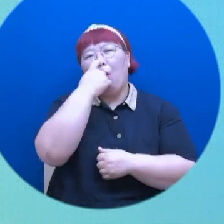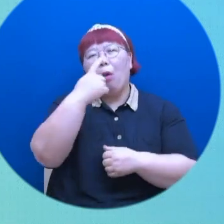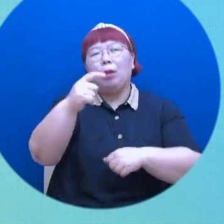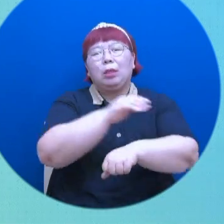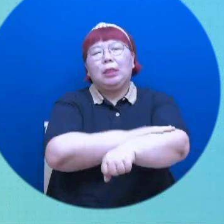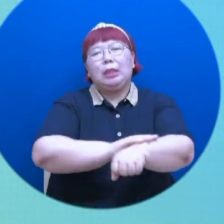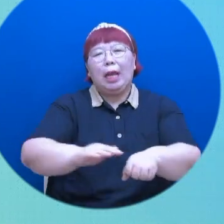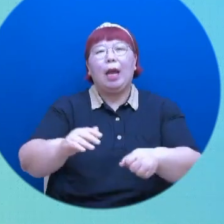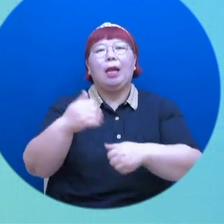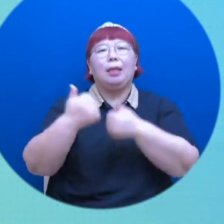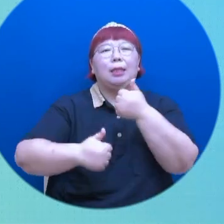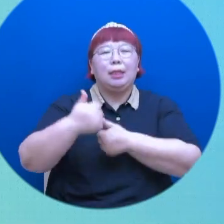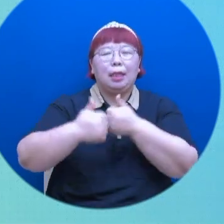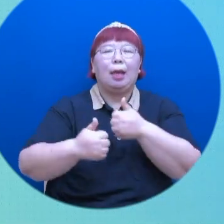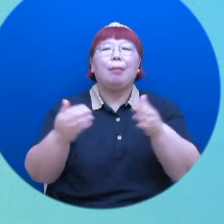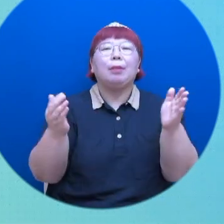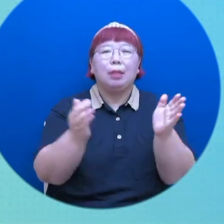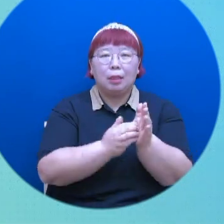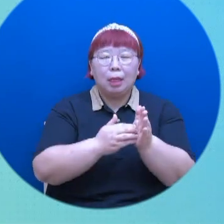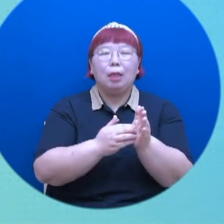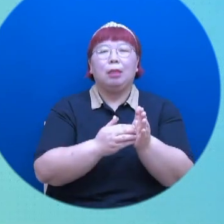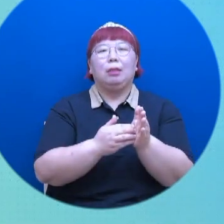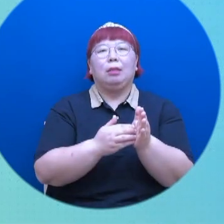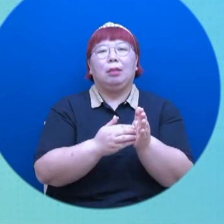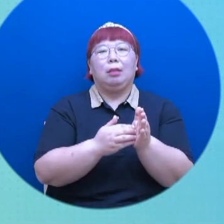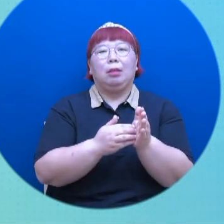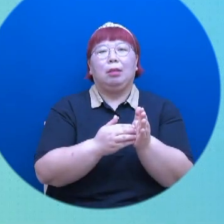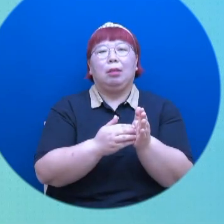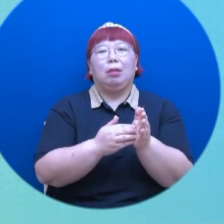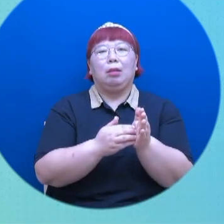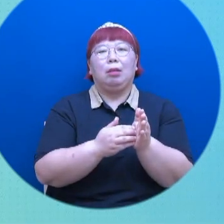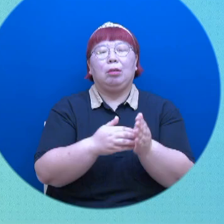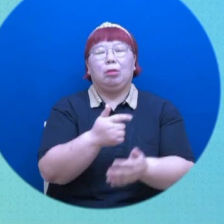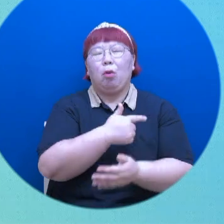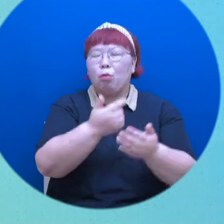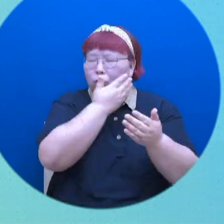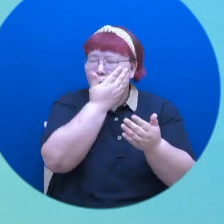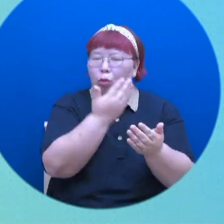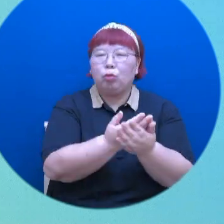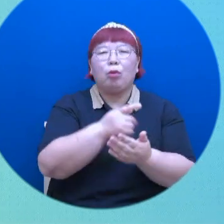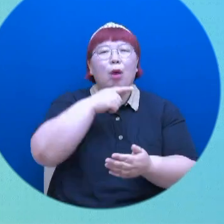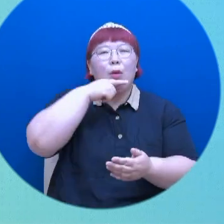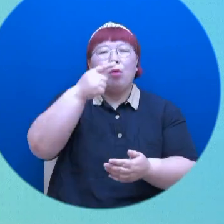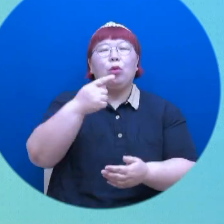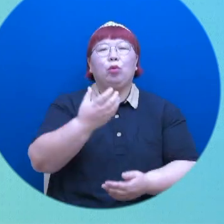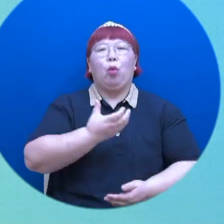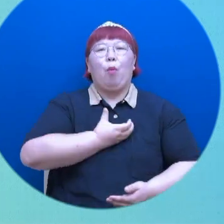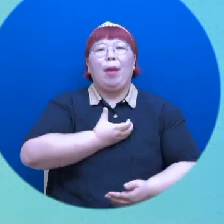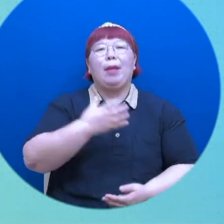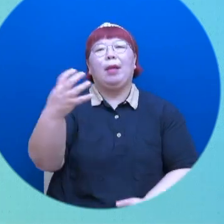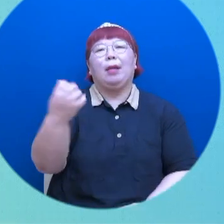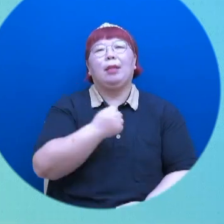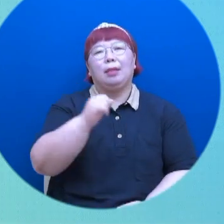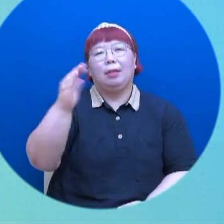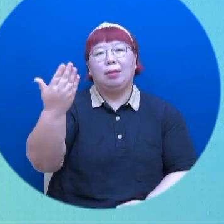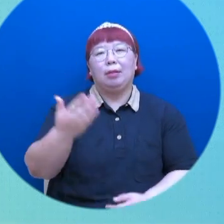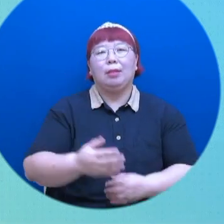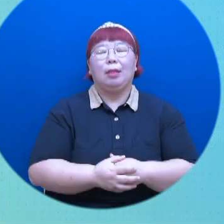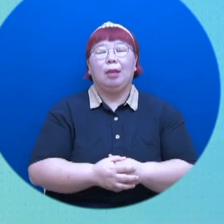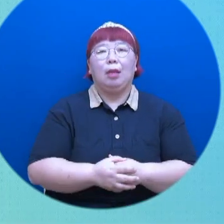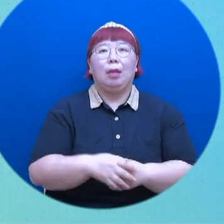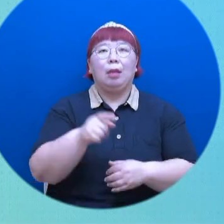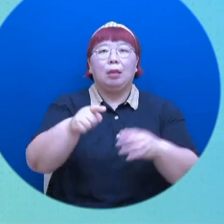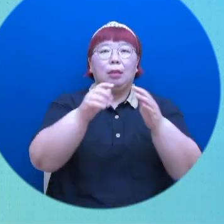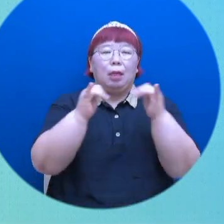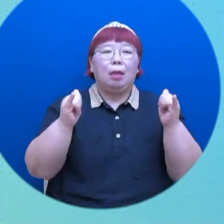싸웠대요. 그래서 잘 싸워서 아주 소중한 동메달을 따게 되었답니다. 그리고